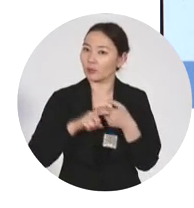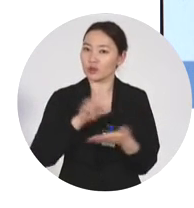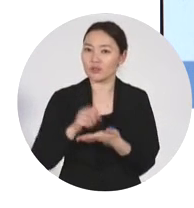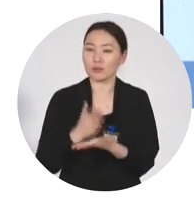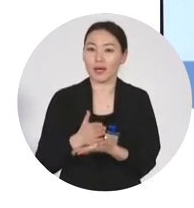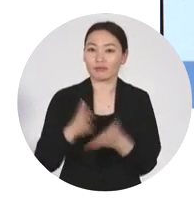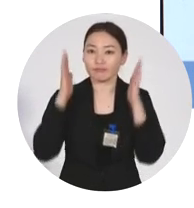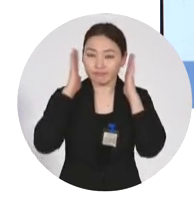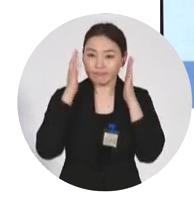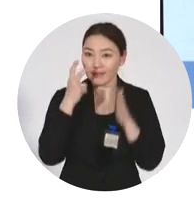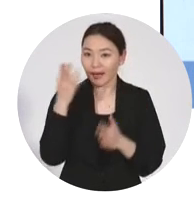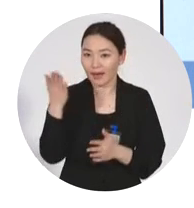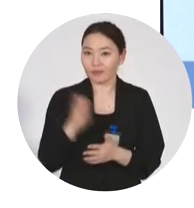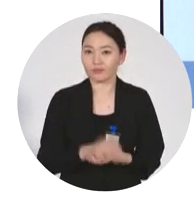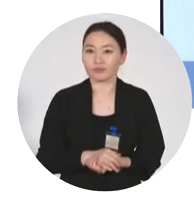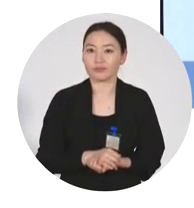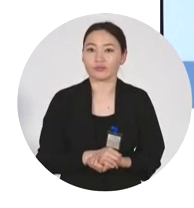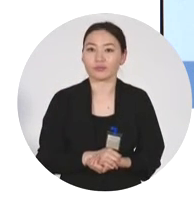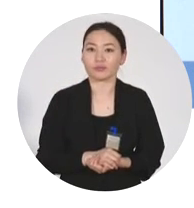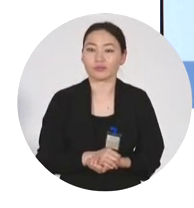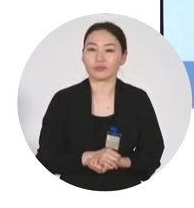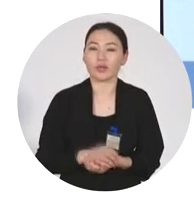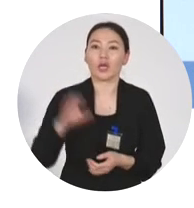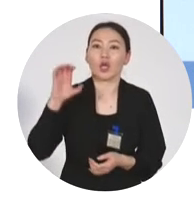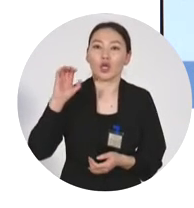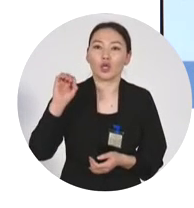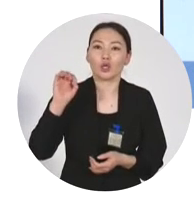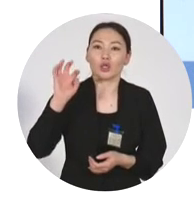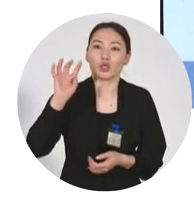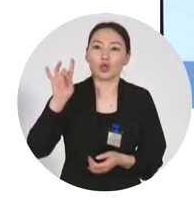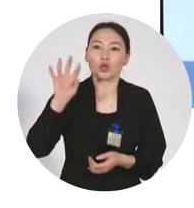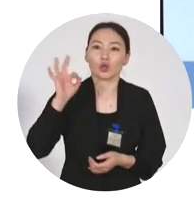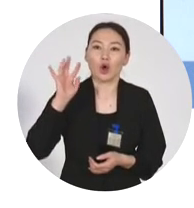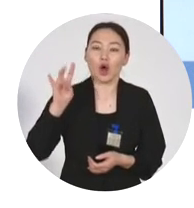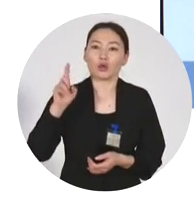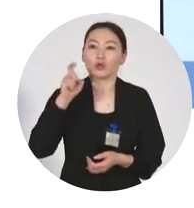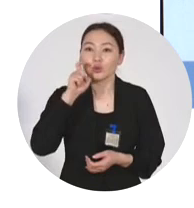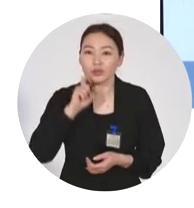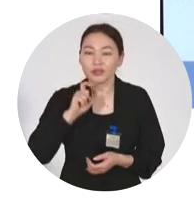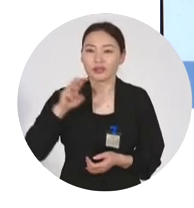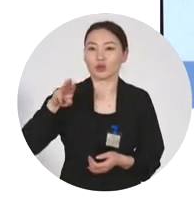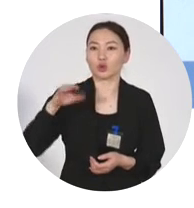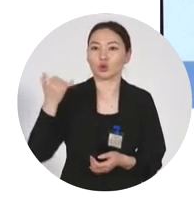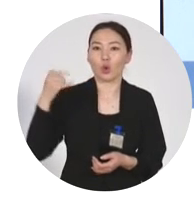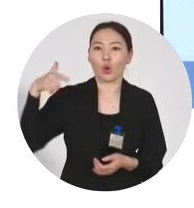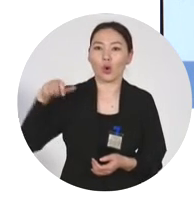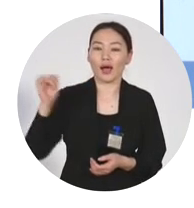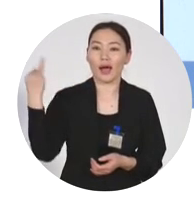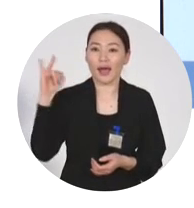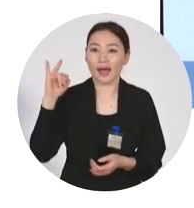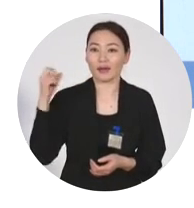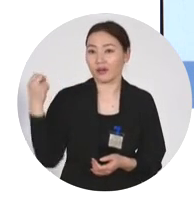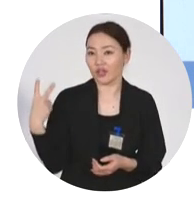бичиж байгаа юм аа. За ерөө үсгийн тугаа нөхцөлийг мөн өмнөх одоо сүгэ нөхцөлтэй